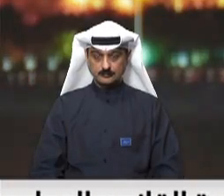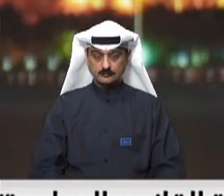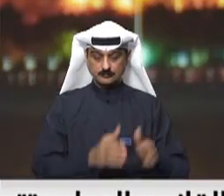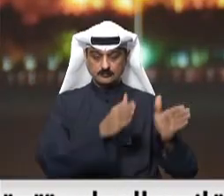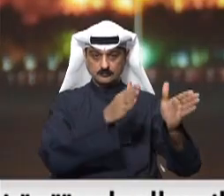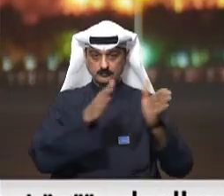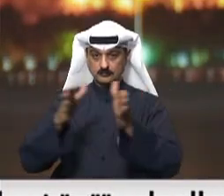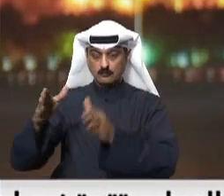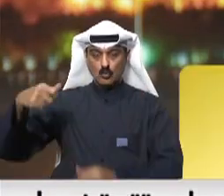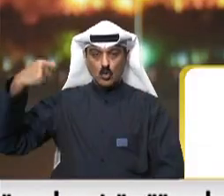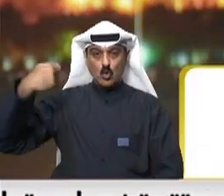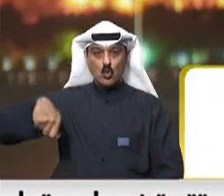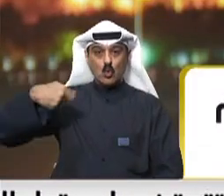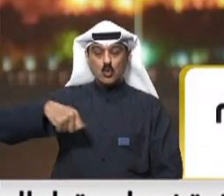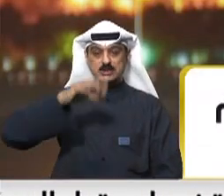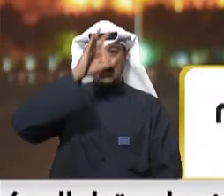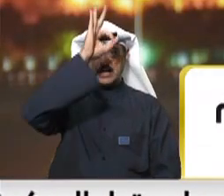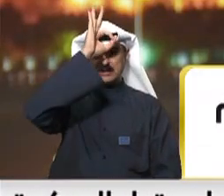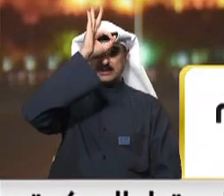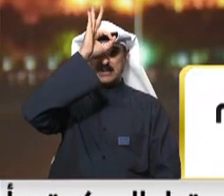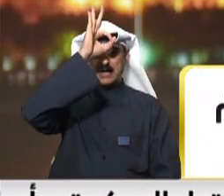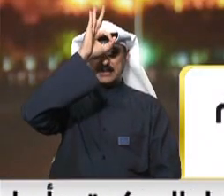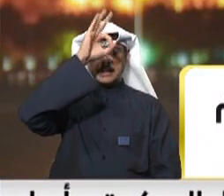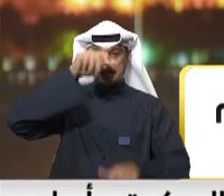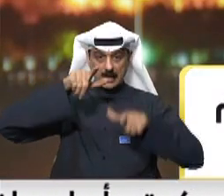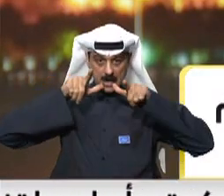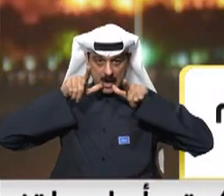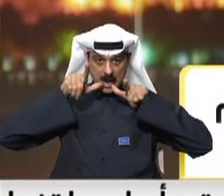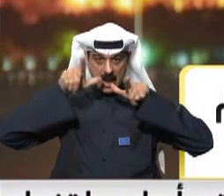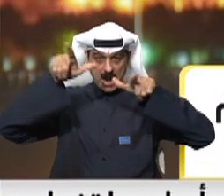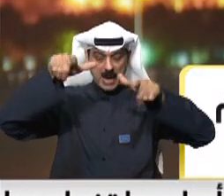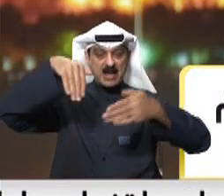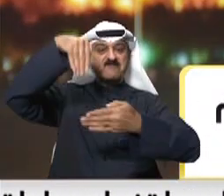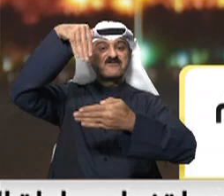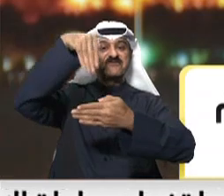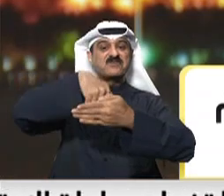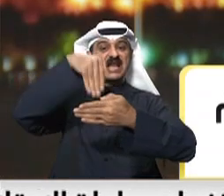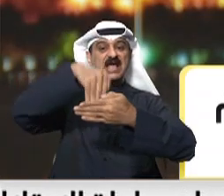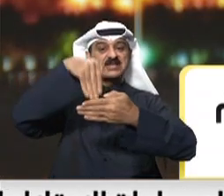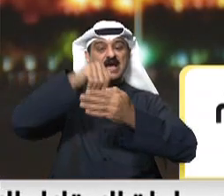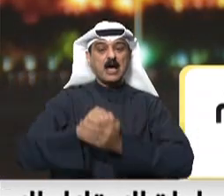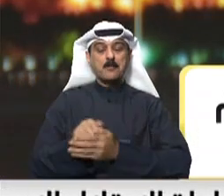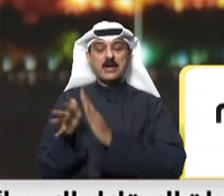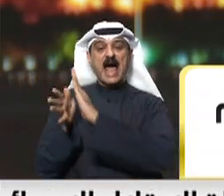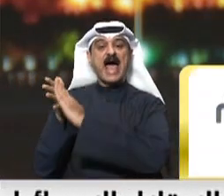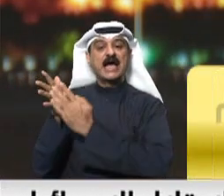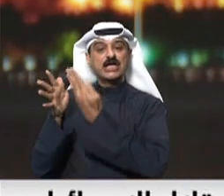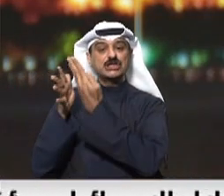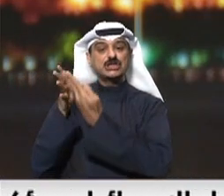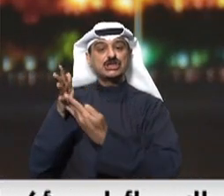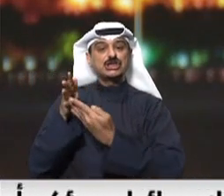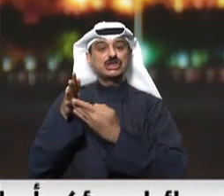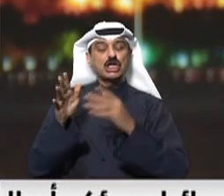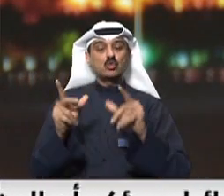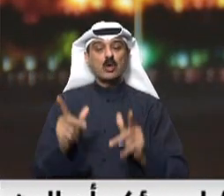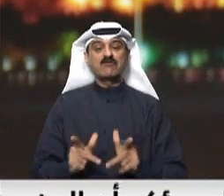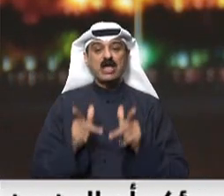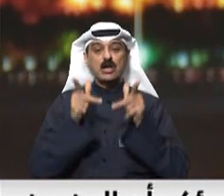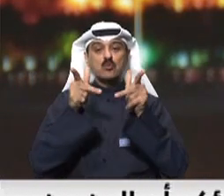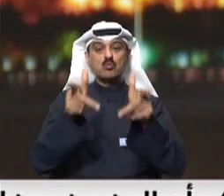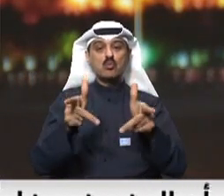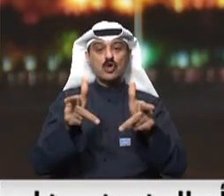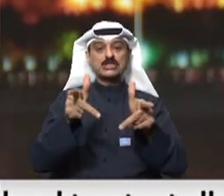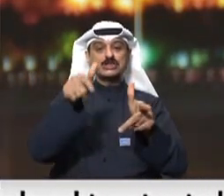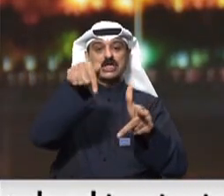أعلنت وزارة الداخلية اليوم أن إدارة شؤون الانتخابات سوف تنشر جداول الناخبين في الجريدة الرسمية